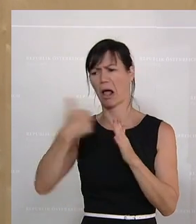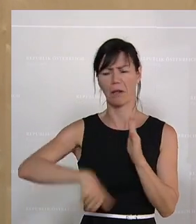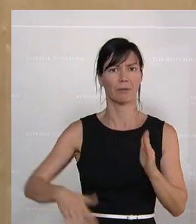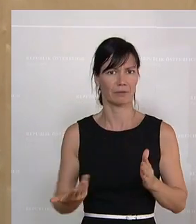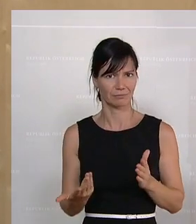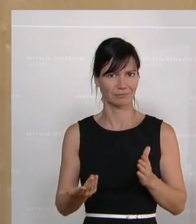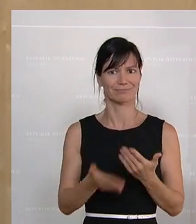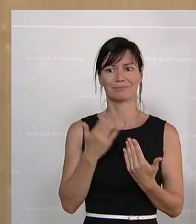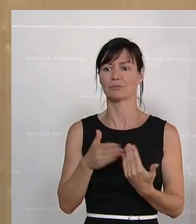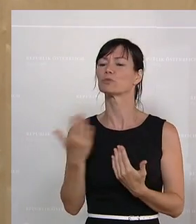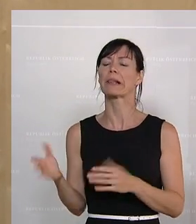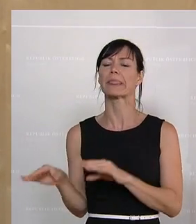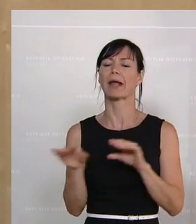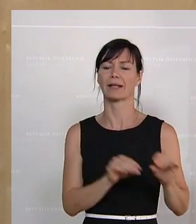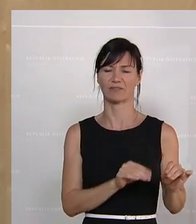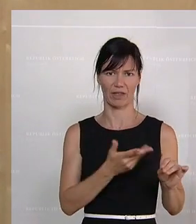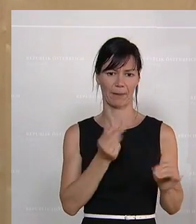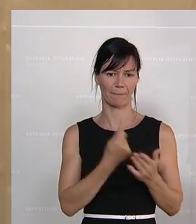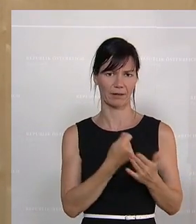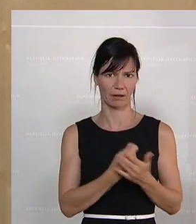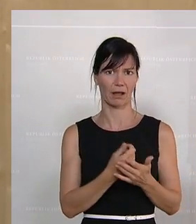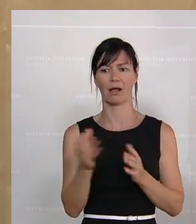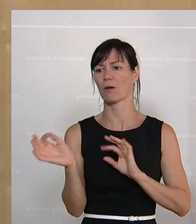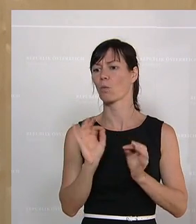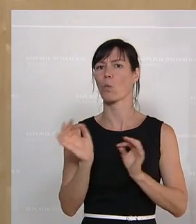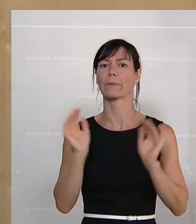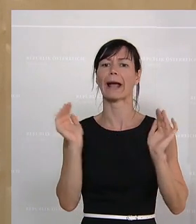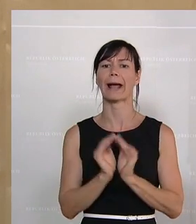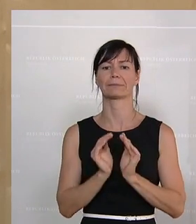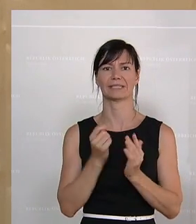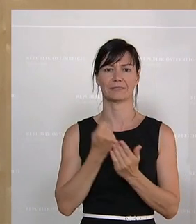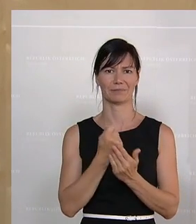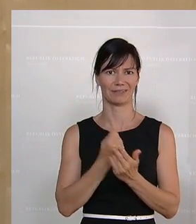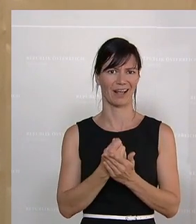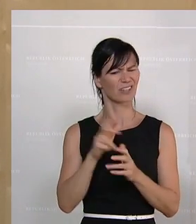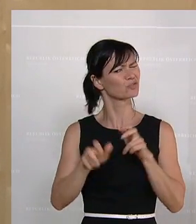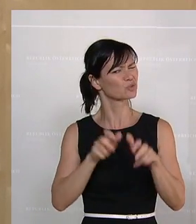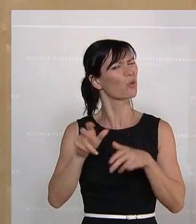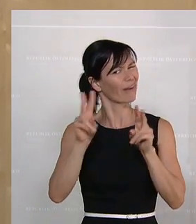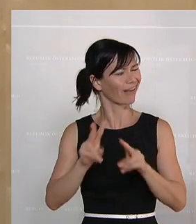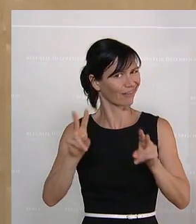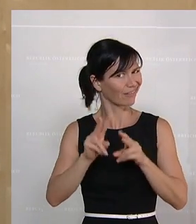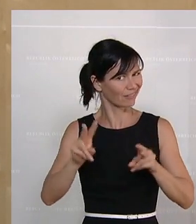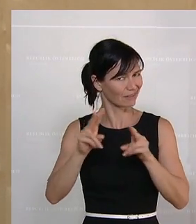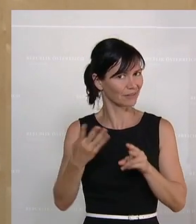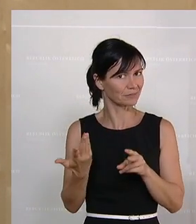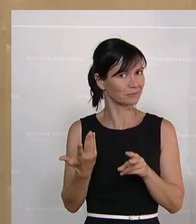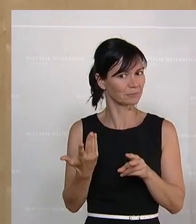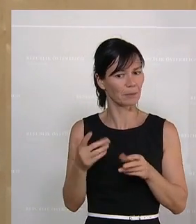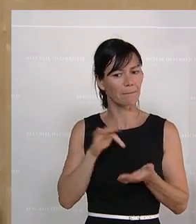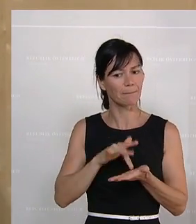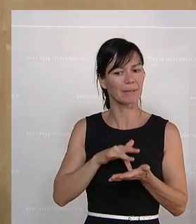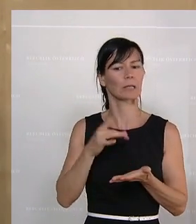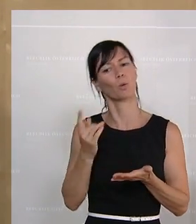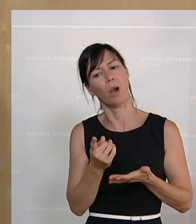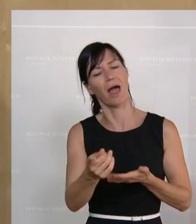verschiedener art sei es darüber dass wir absetzbeträge letztlich funktioniert das ähnlich bei den steuern reinbringen mittel und langfristig geld zu